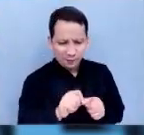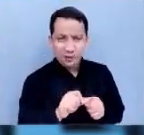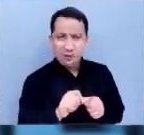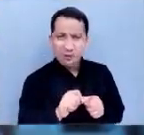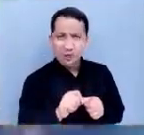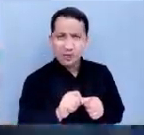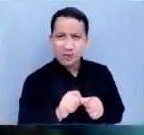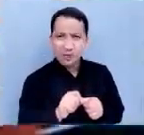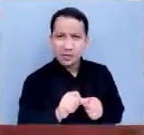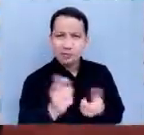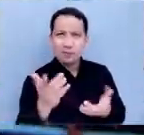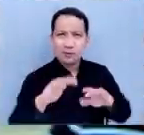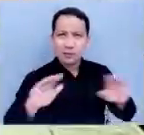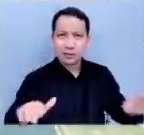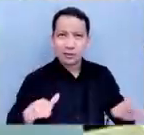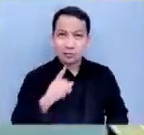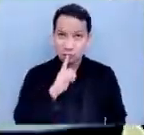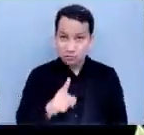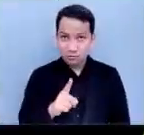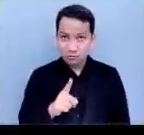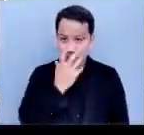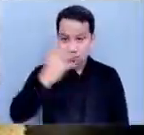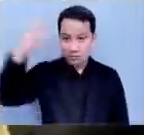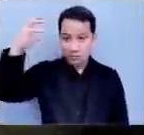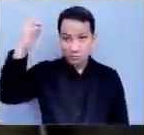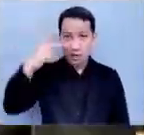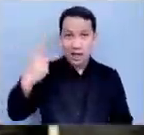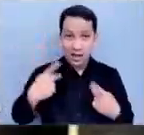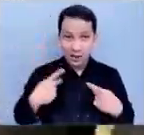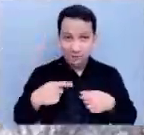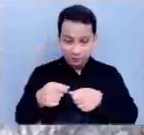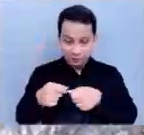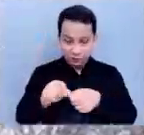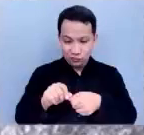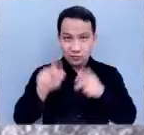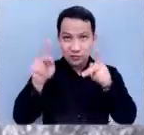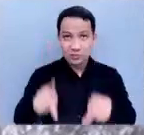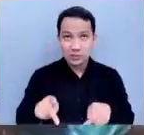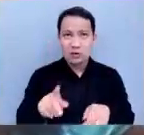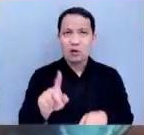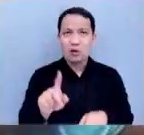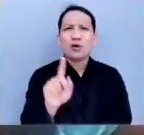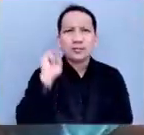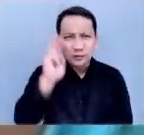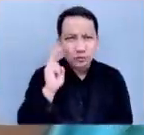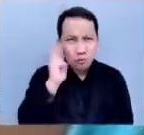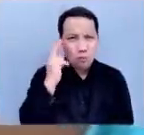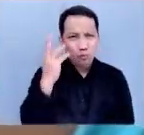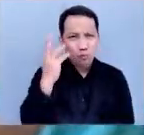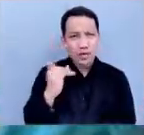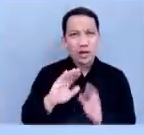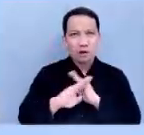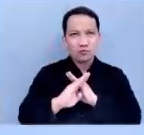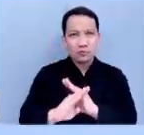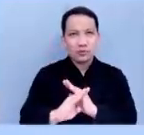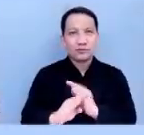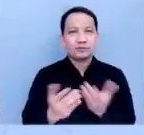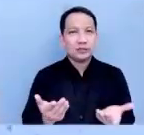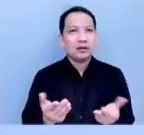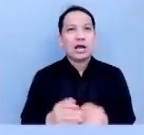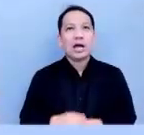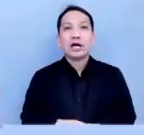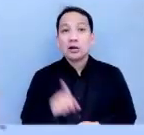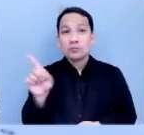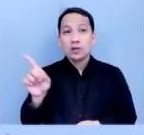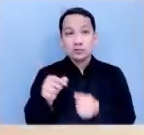maraming mga bata? Totoo nga bang tuwing tag-araw lamang nagkakaroon ng kuto ang tao? Ano ang sanhi nito at paano ito may iwasan? Ang kuto